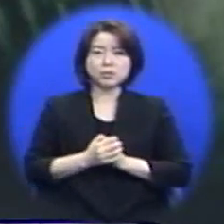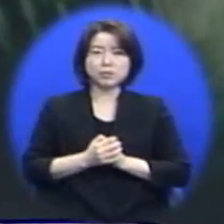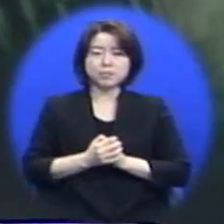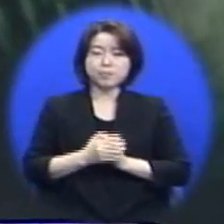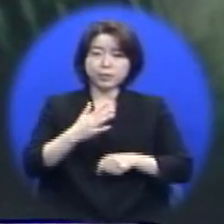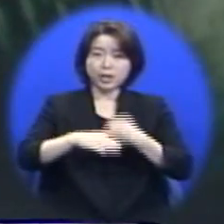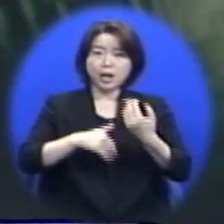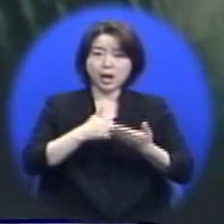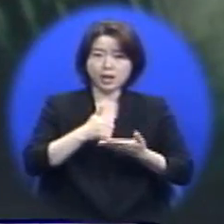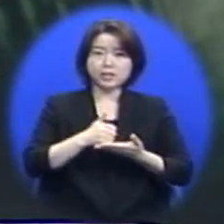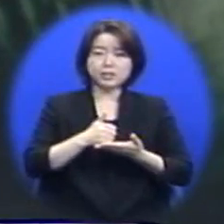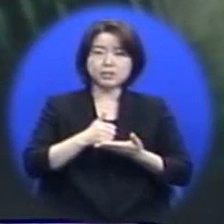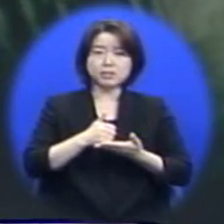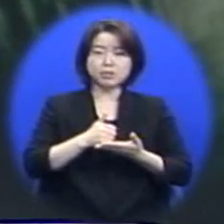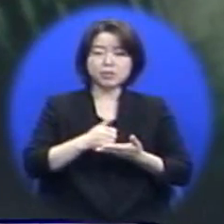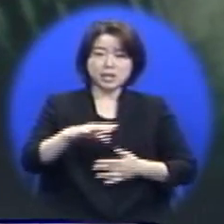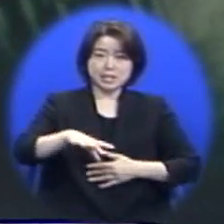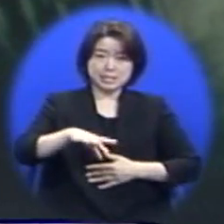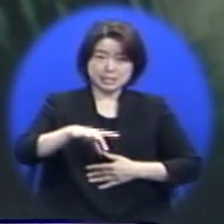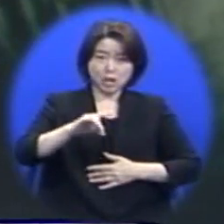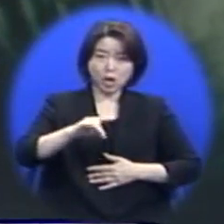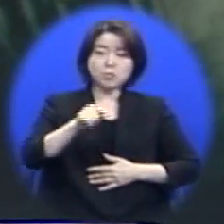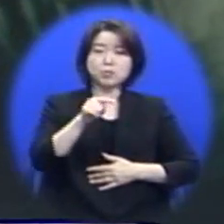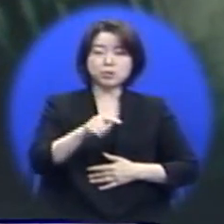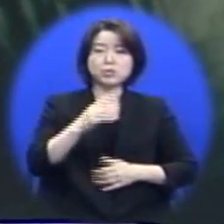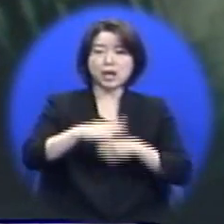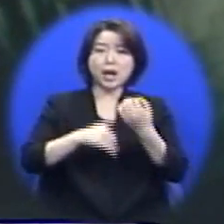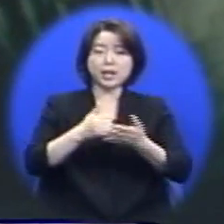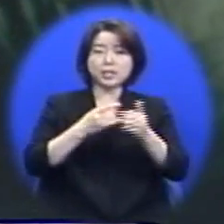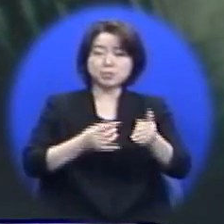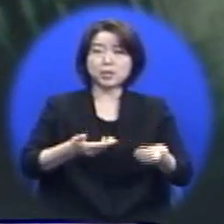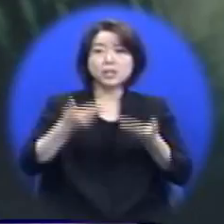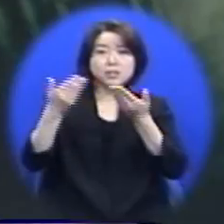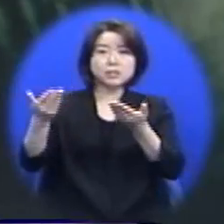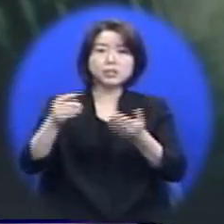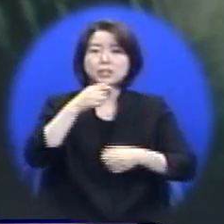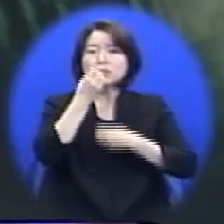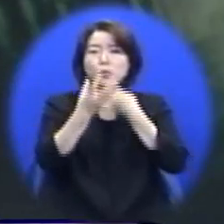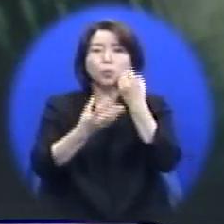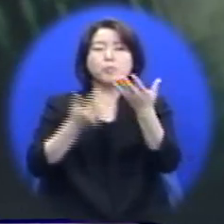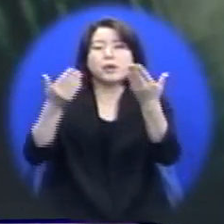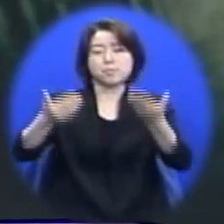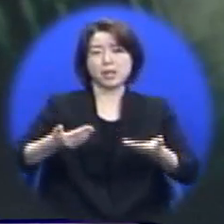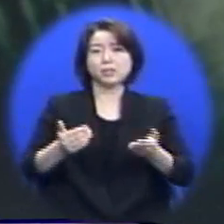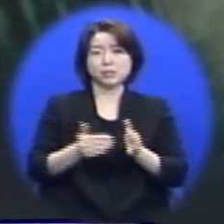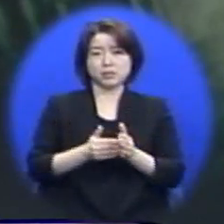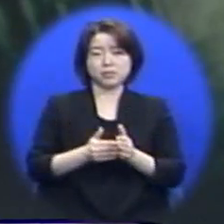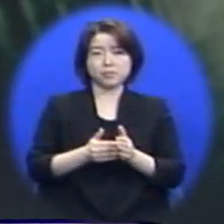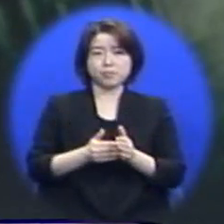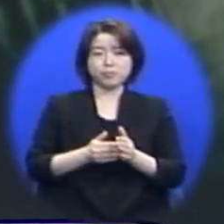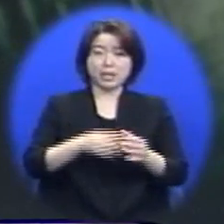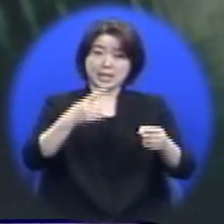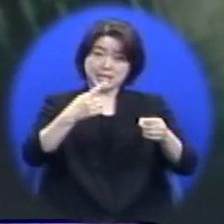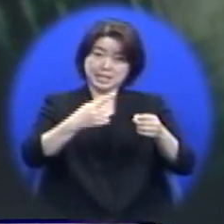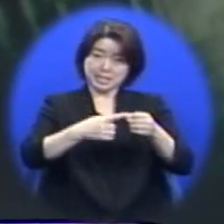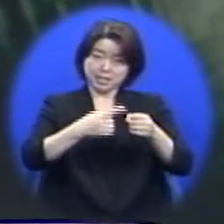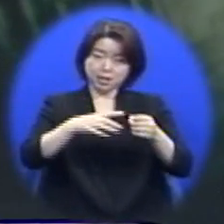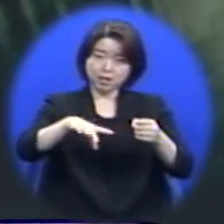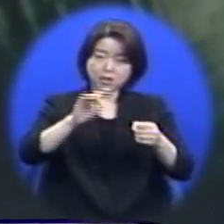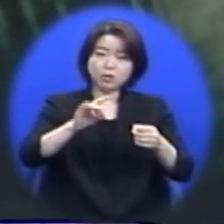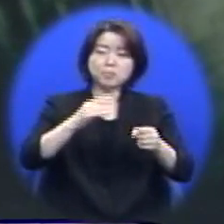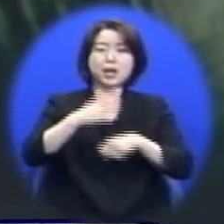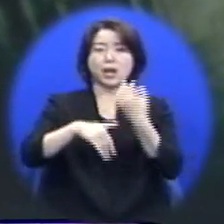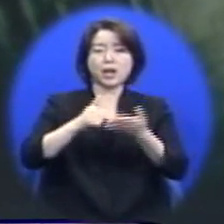하나님께서 첫 번째 것을 하나님께 드림으로 그 고백을 받으신 거예요. 첫 번째 것만 하나님께